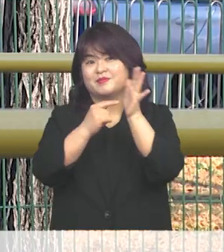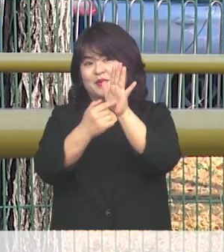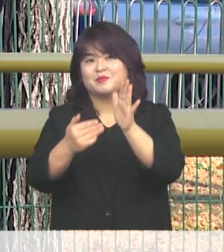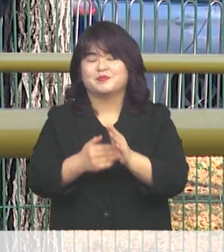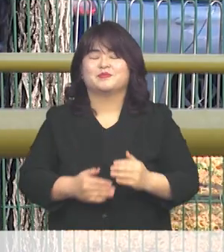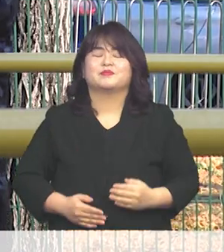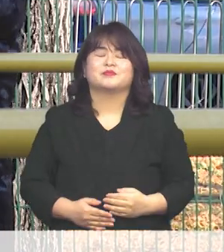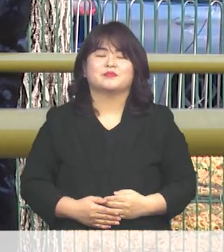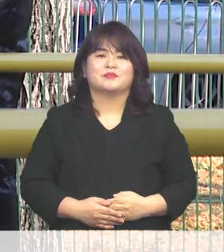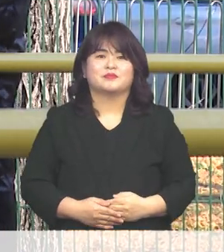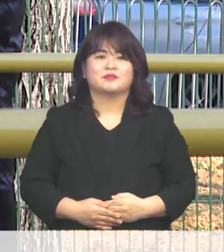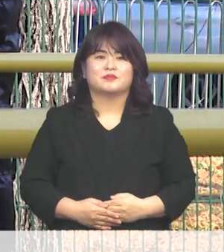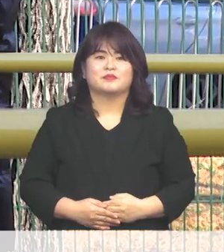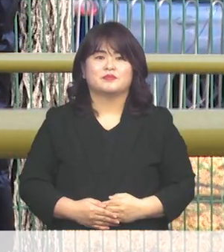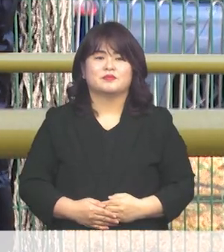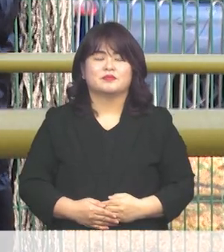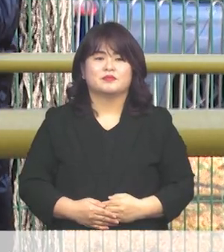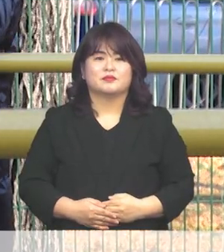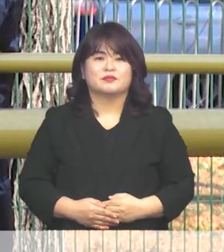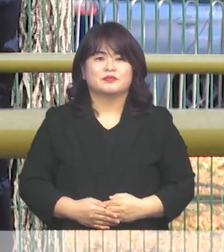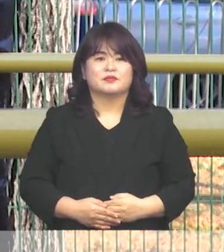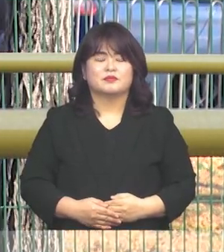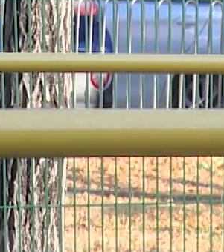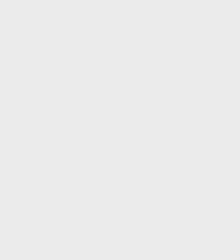다하겠다고 말했습니다.